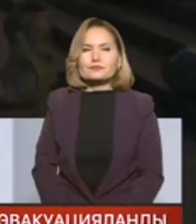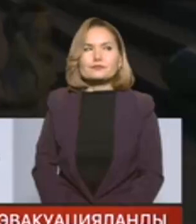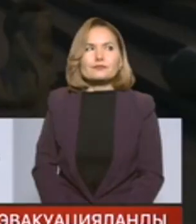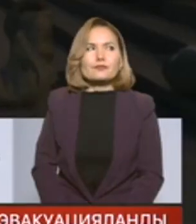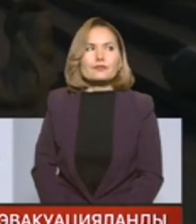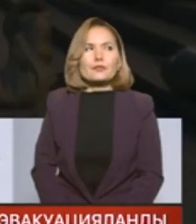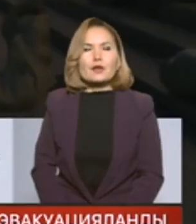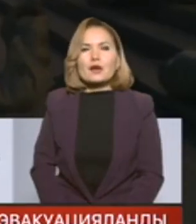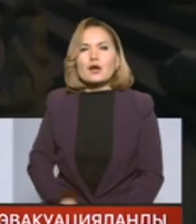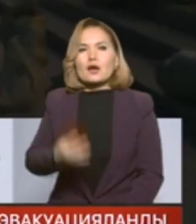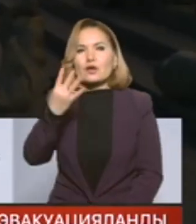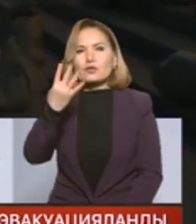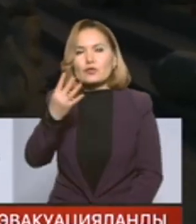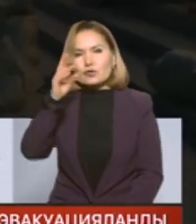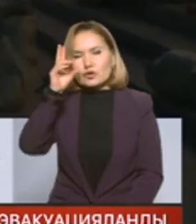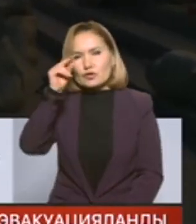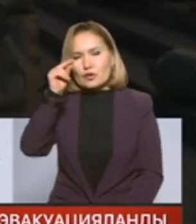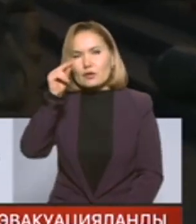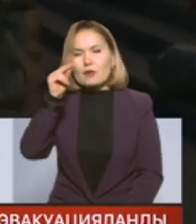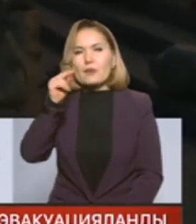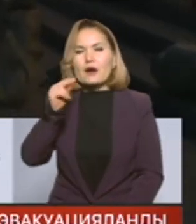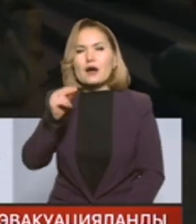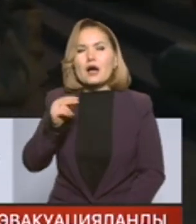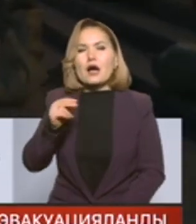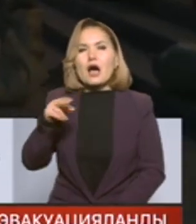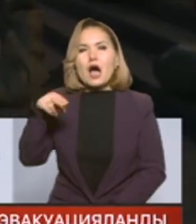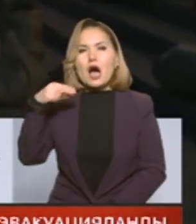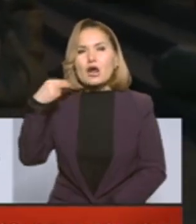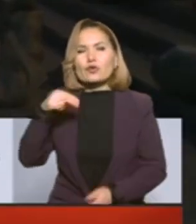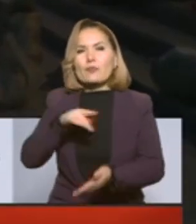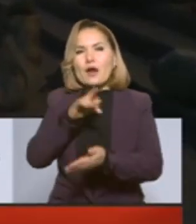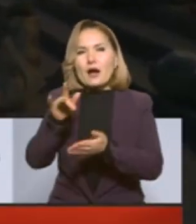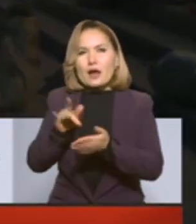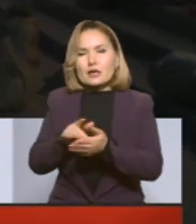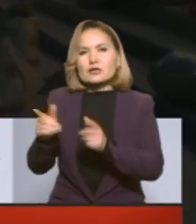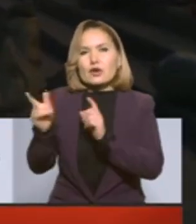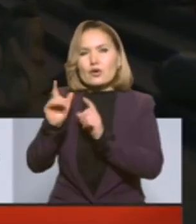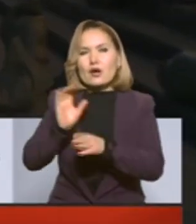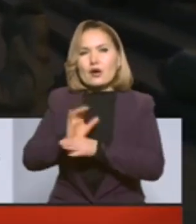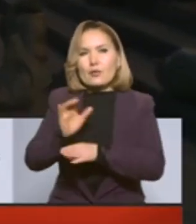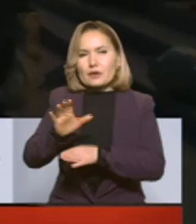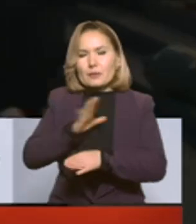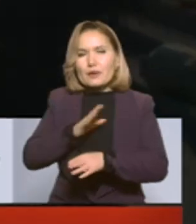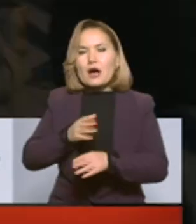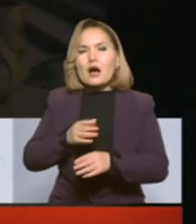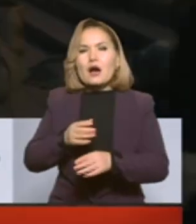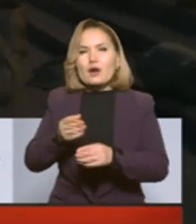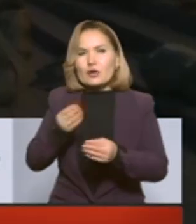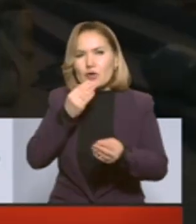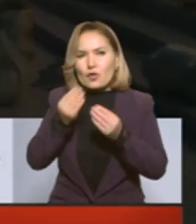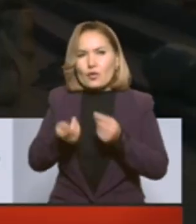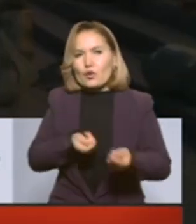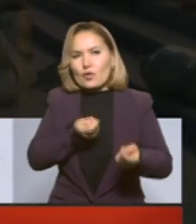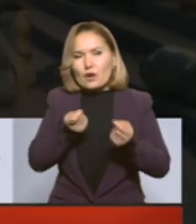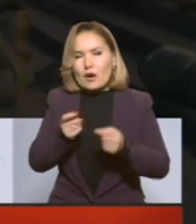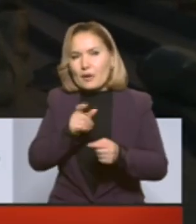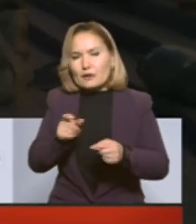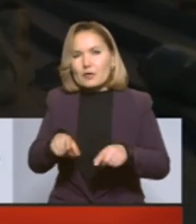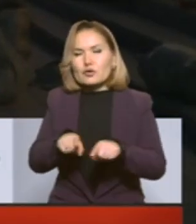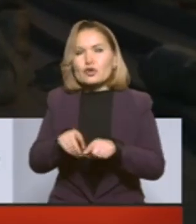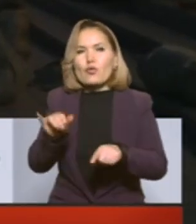4 күні тағы 2 газелді Ақтөбеге жіберген едік. Тағы да халықтың келуіне байланысты біз бүгін Оралға бір газель